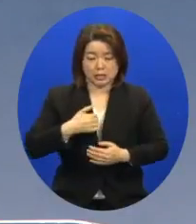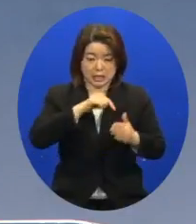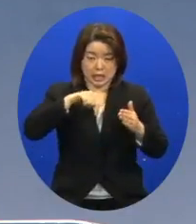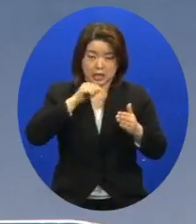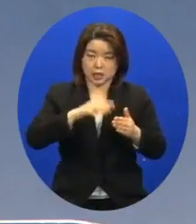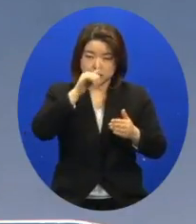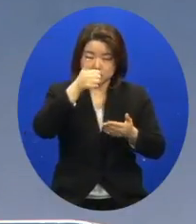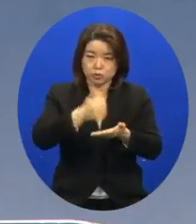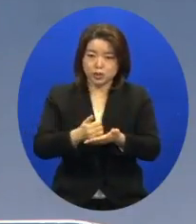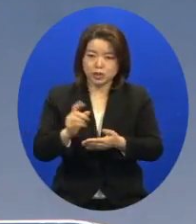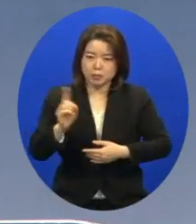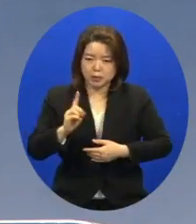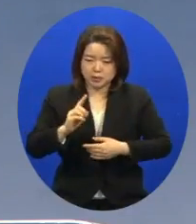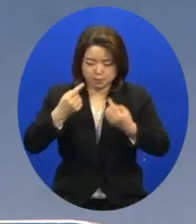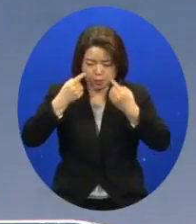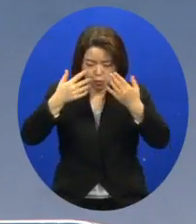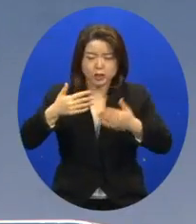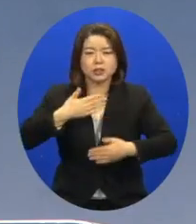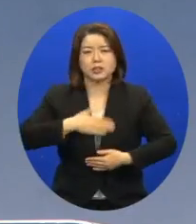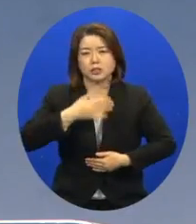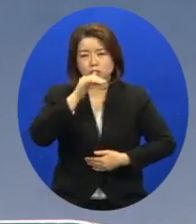뭔지 알게 됩니다